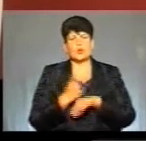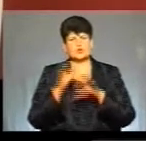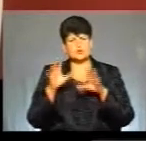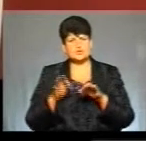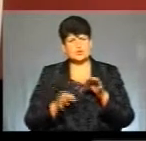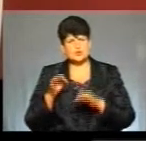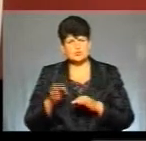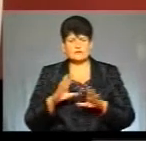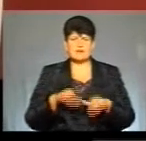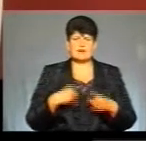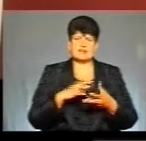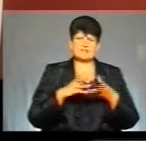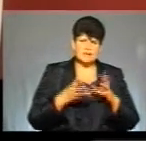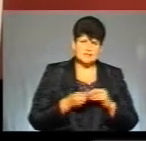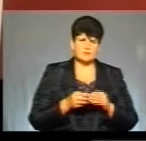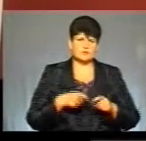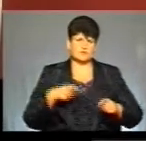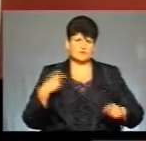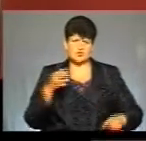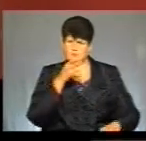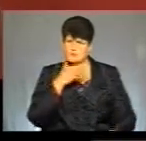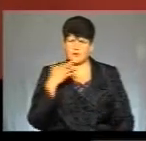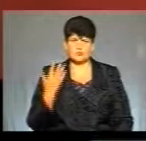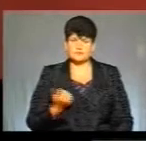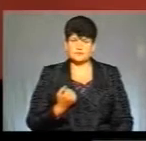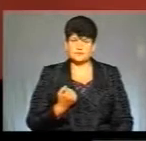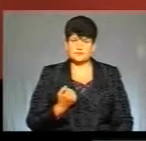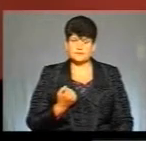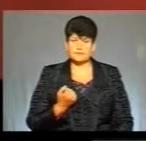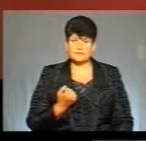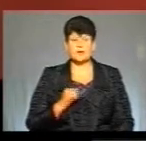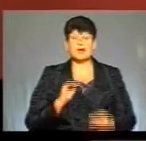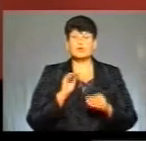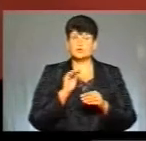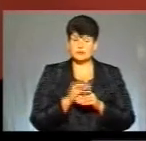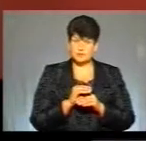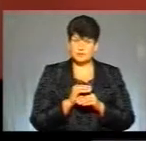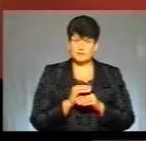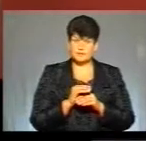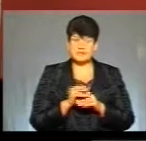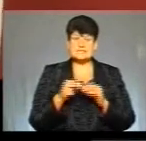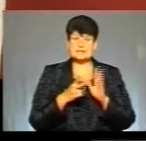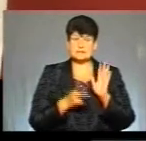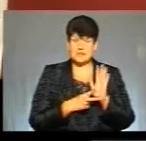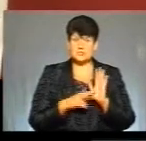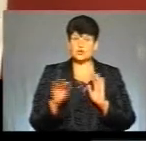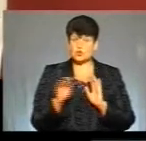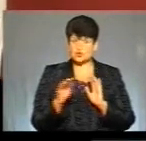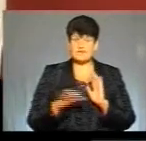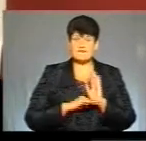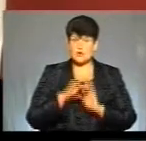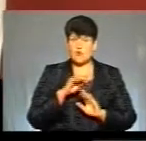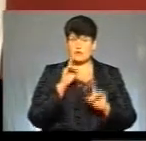свій висновок, пройшло б чимало часу. Ну, власне, додамо, що, як я нагадаю, 17 жовтня Верховна